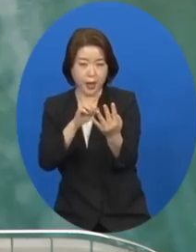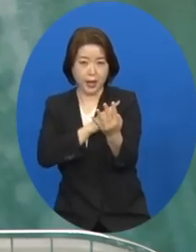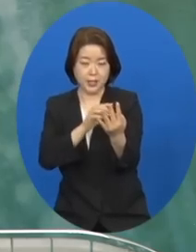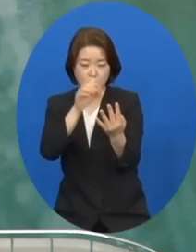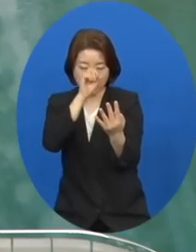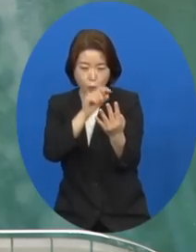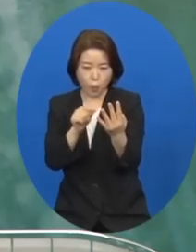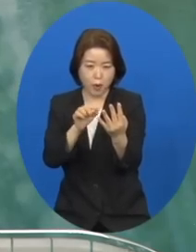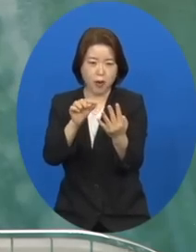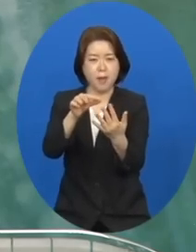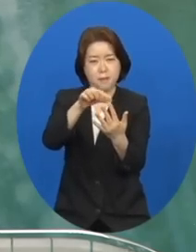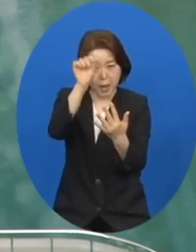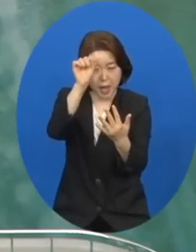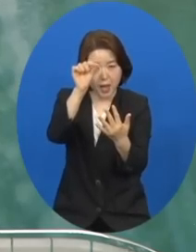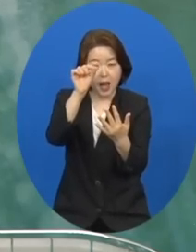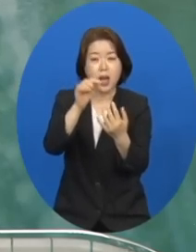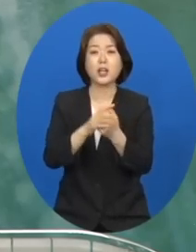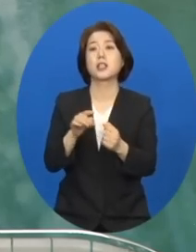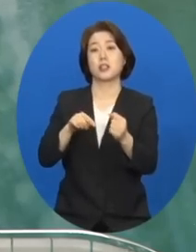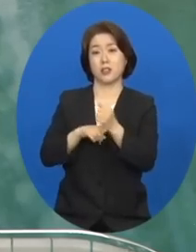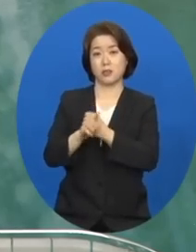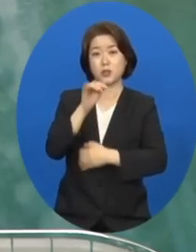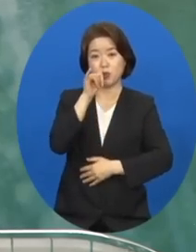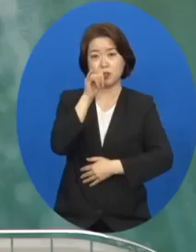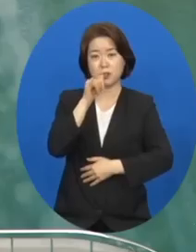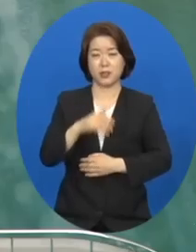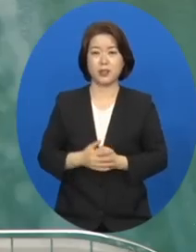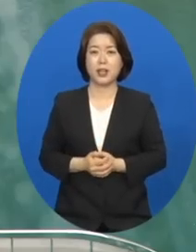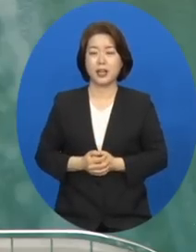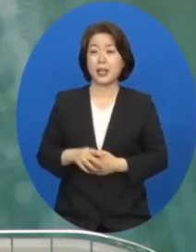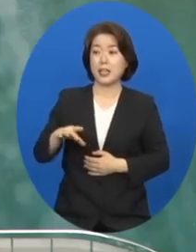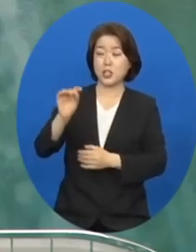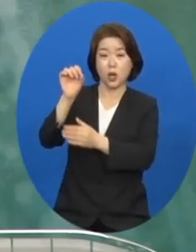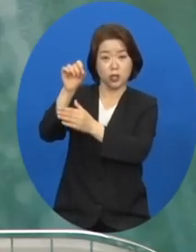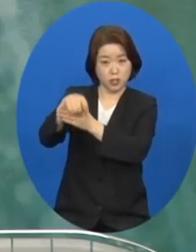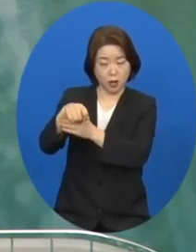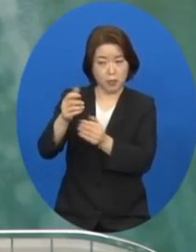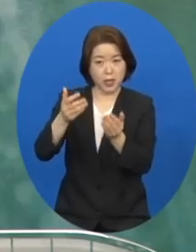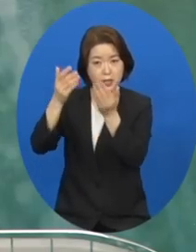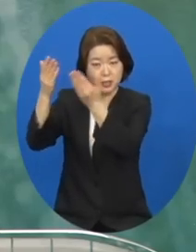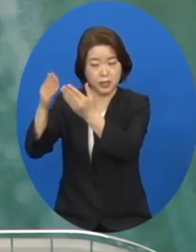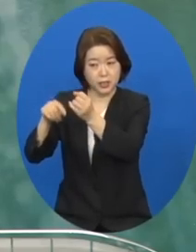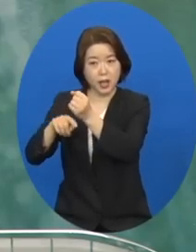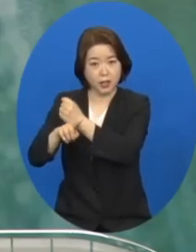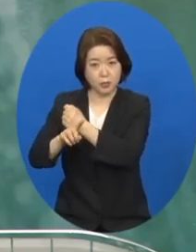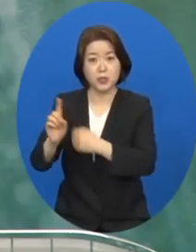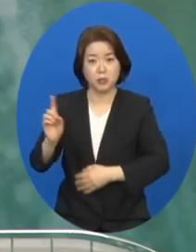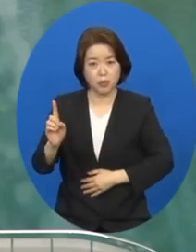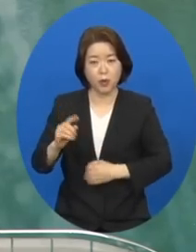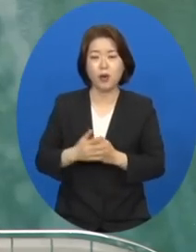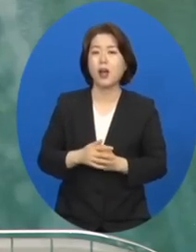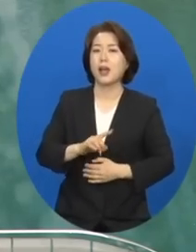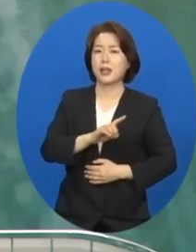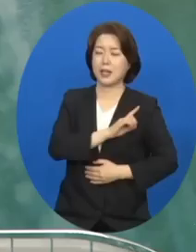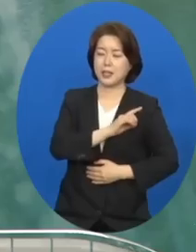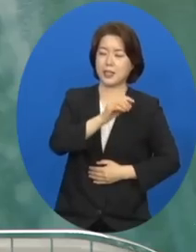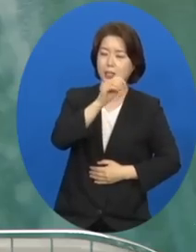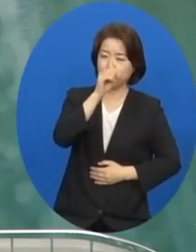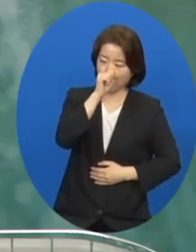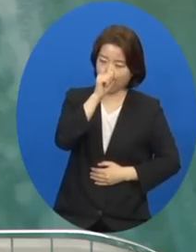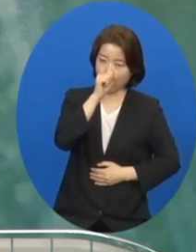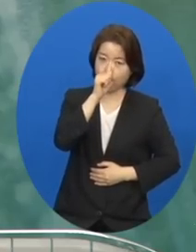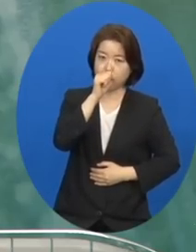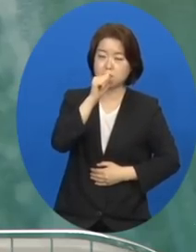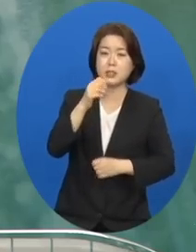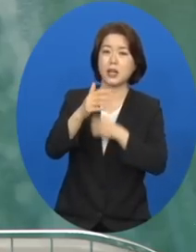가장 좋은 이런 의미를 갖고 있습니다 그래서 천 열매를 들이라는 의미에는 가장 좋은 것을